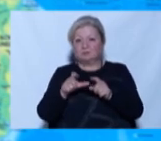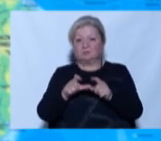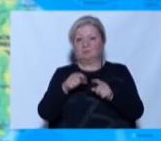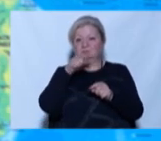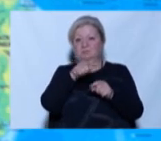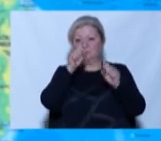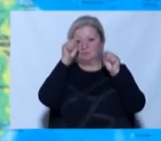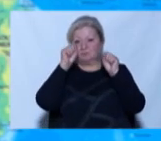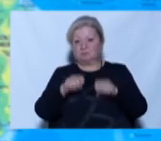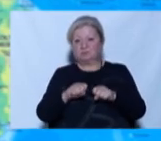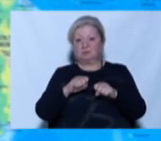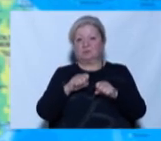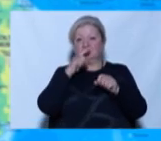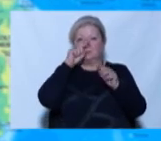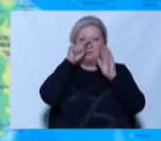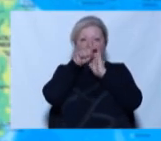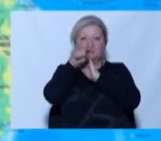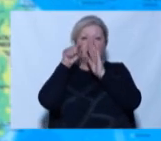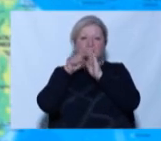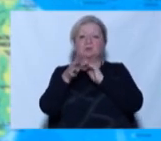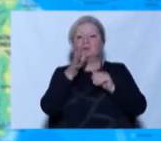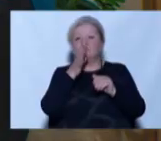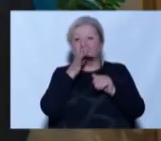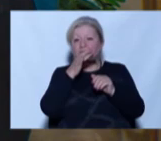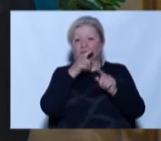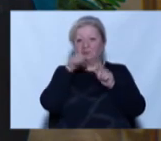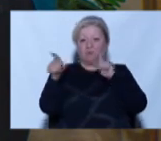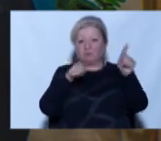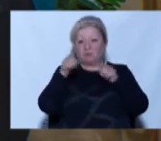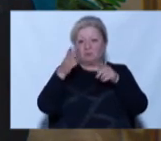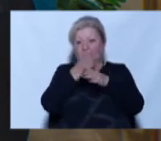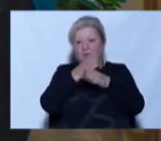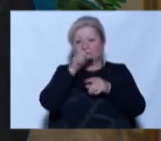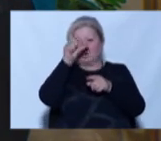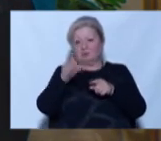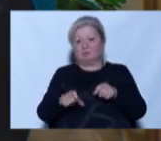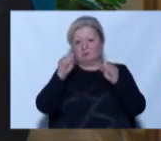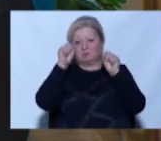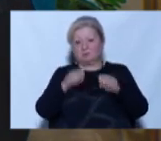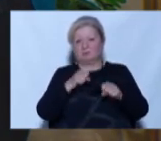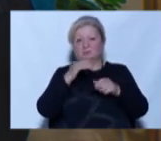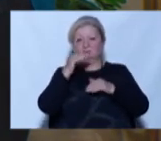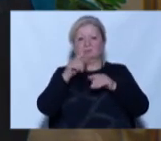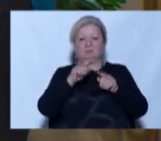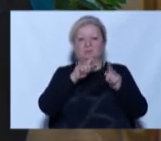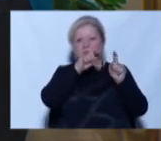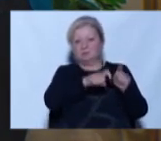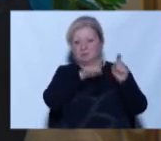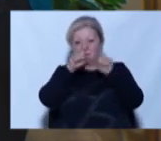შეძლო სივრცეში და დროში ორიენტაცია. ადამიანმა შეძლო გადაადგილება,